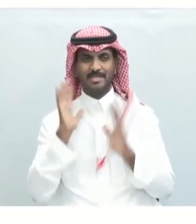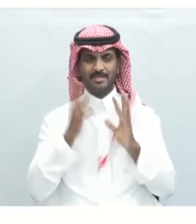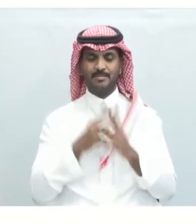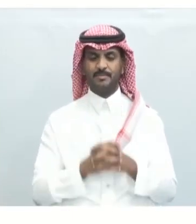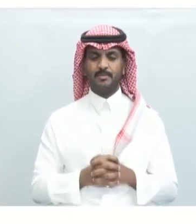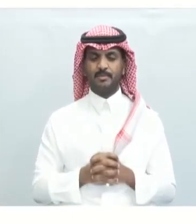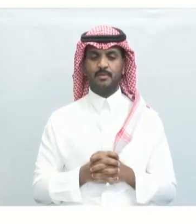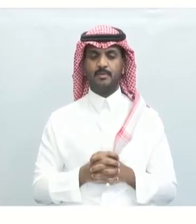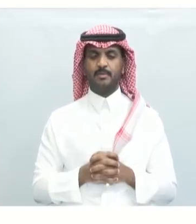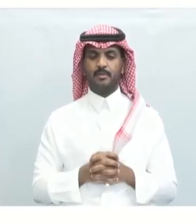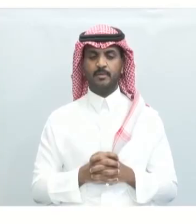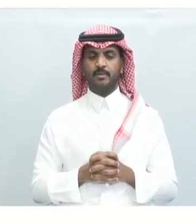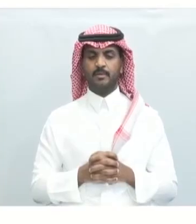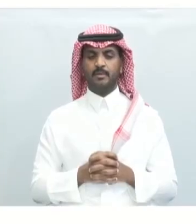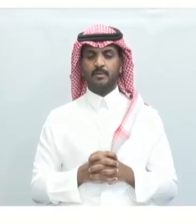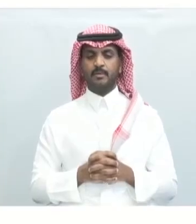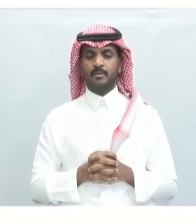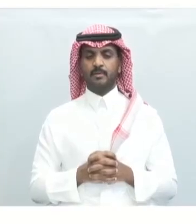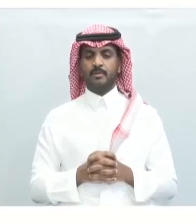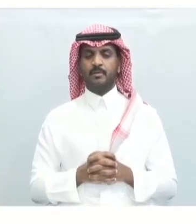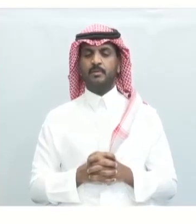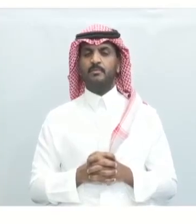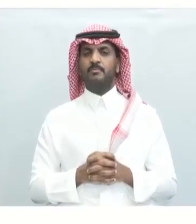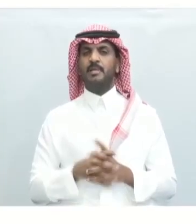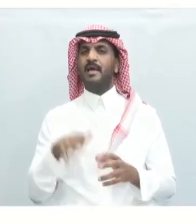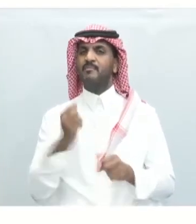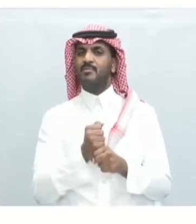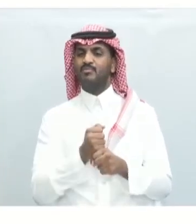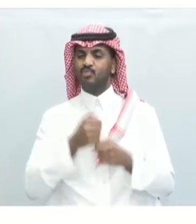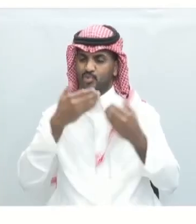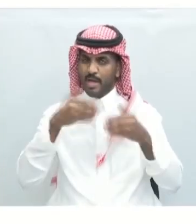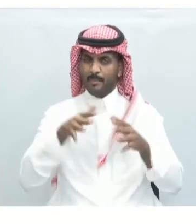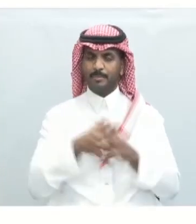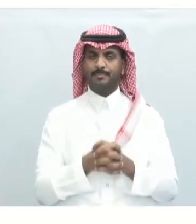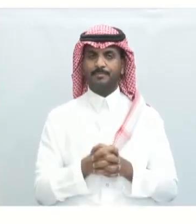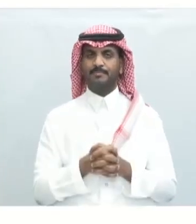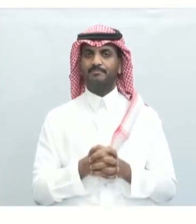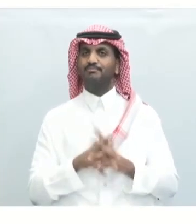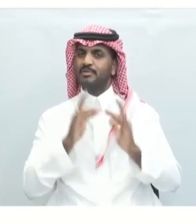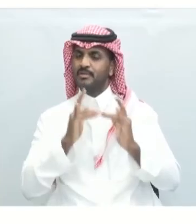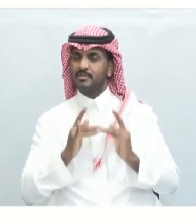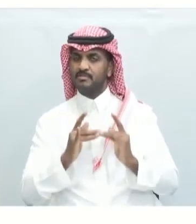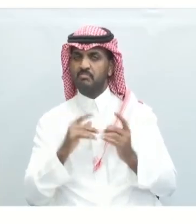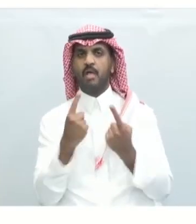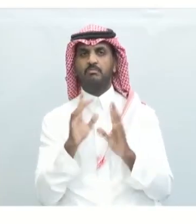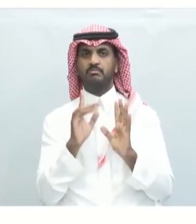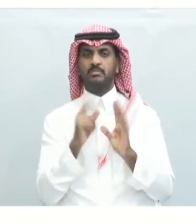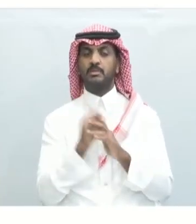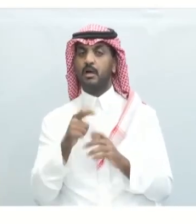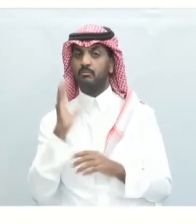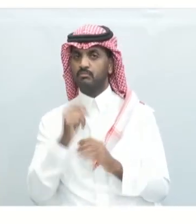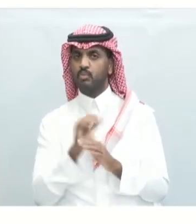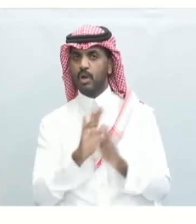الصلاه وهذا الجلوس هو يعتبر من المستحبات ان تجلس بانتظار الصلاه يعتبر من المستحبات لهذا